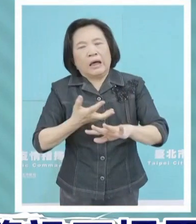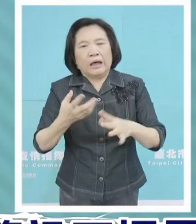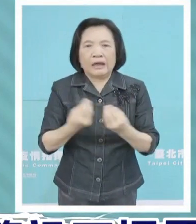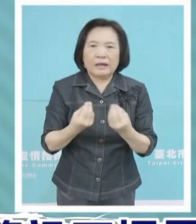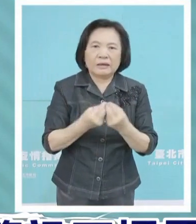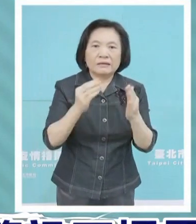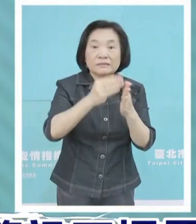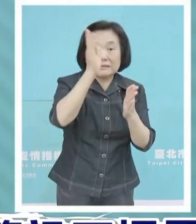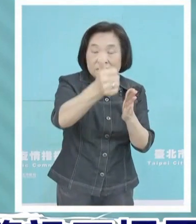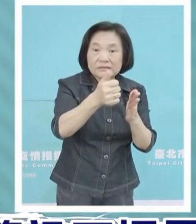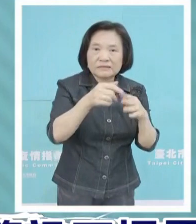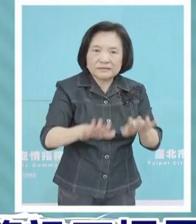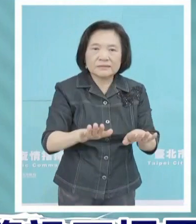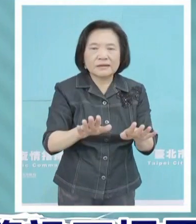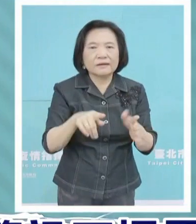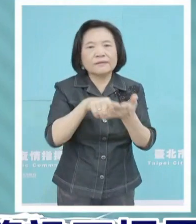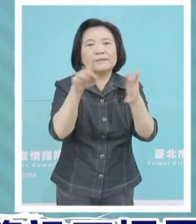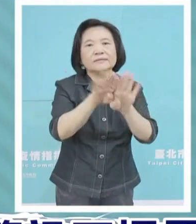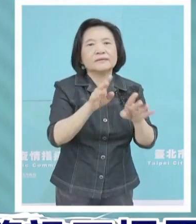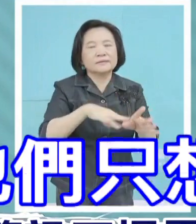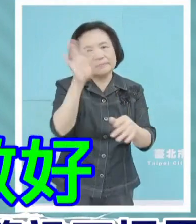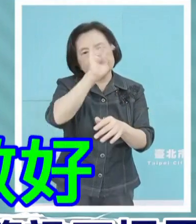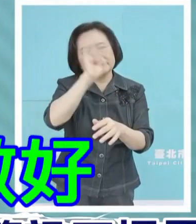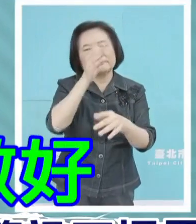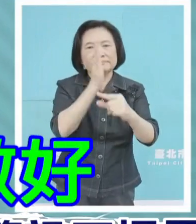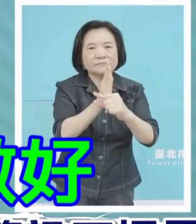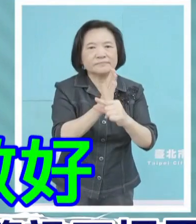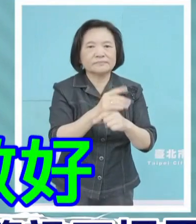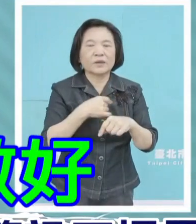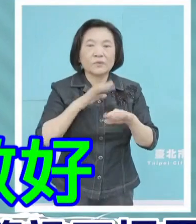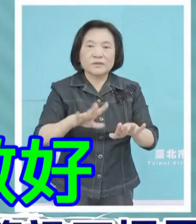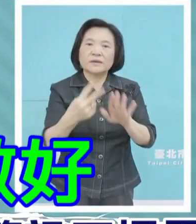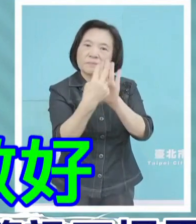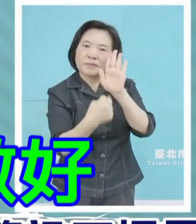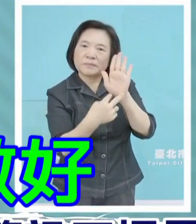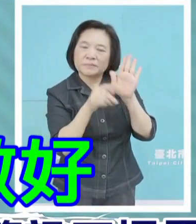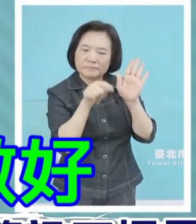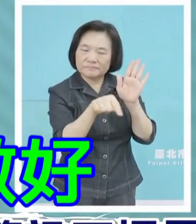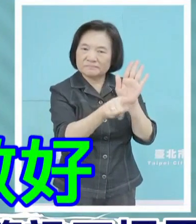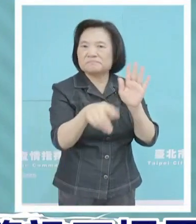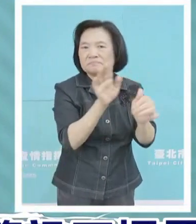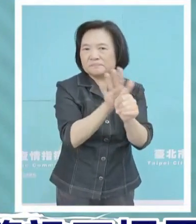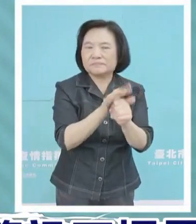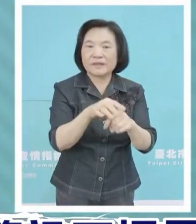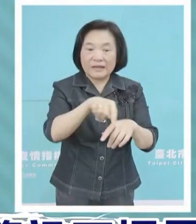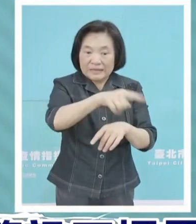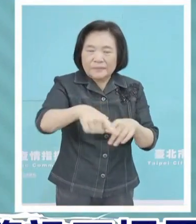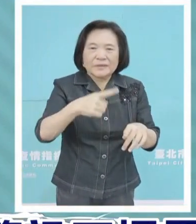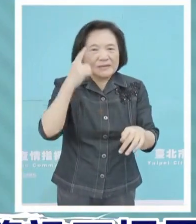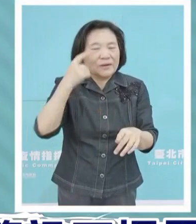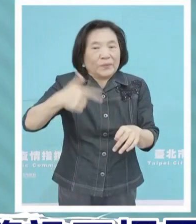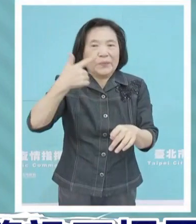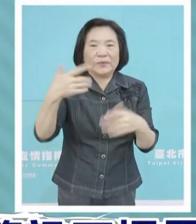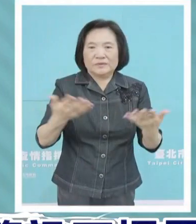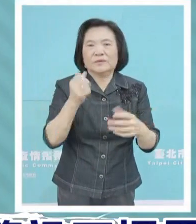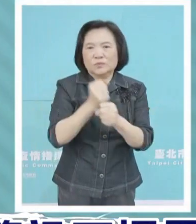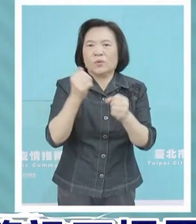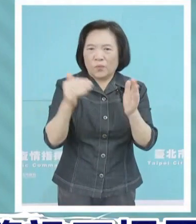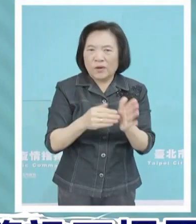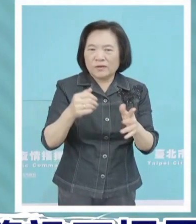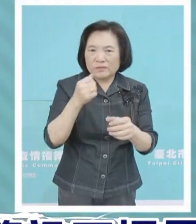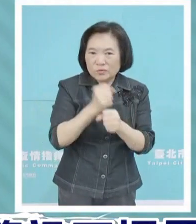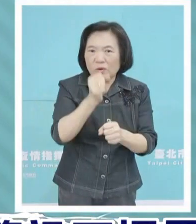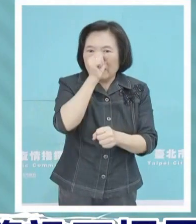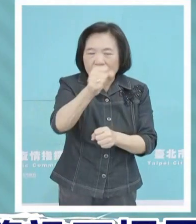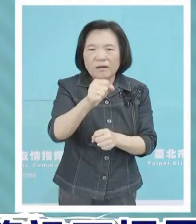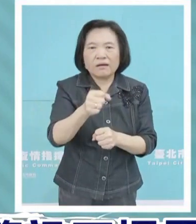接受调查，我必须要帮大家他们说一句话，他们只想把事情做好。在过程里面，大家对台北市政府